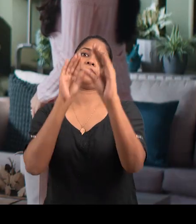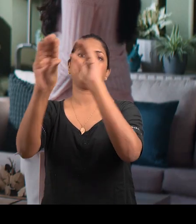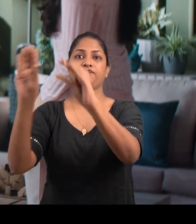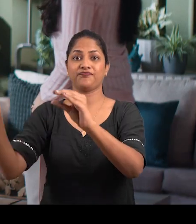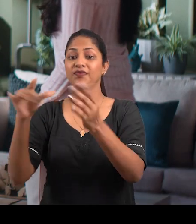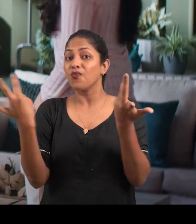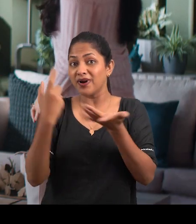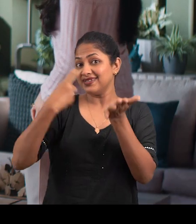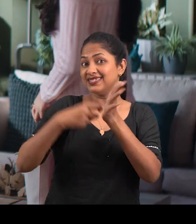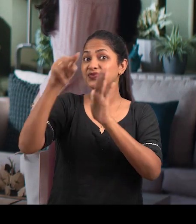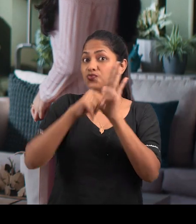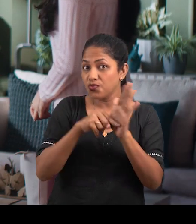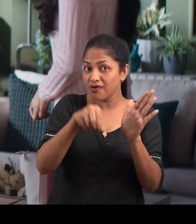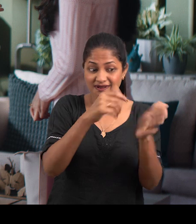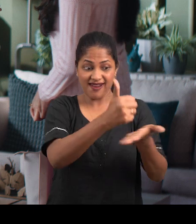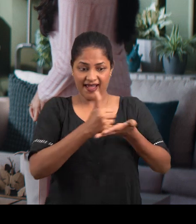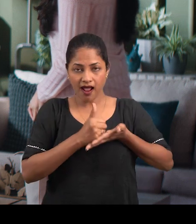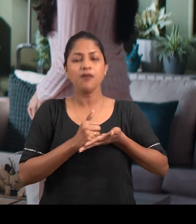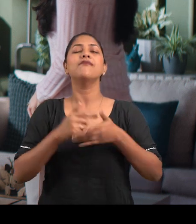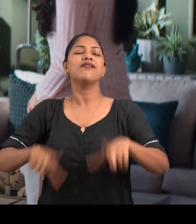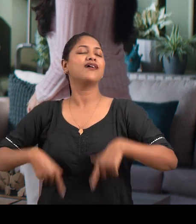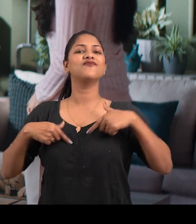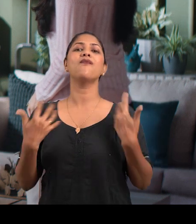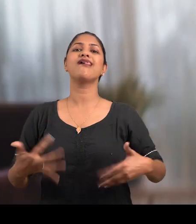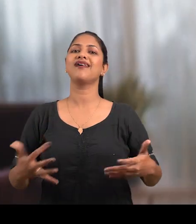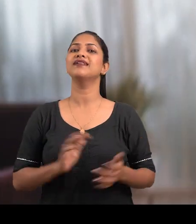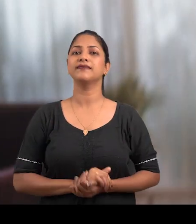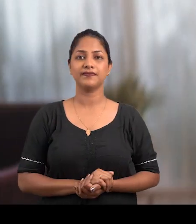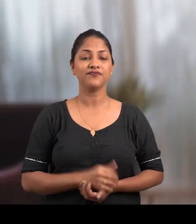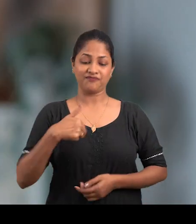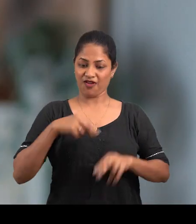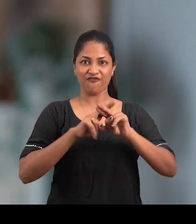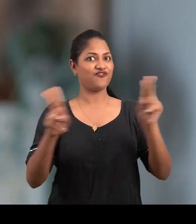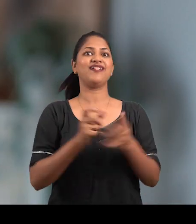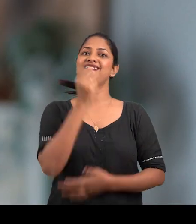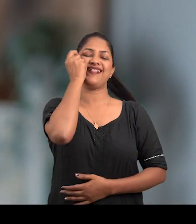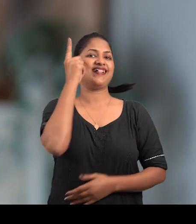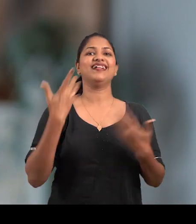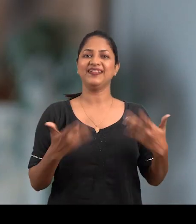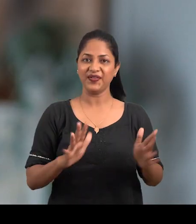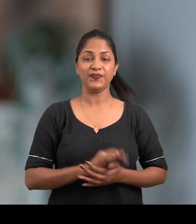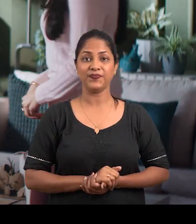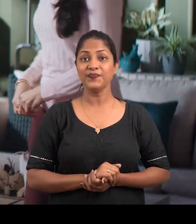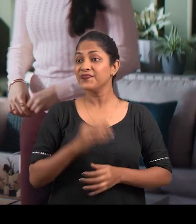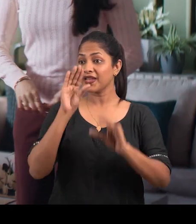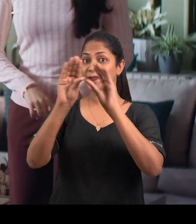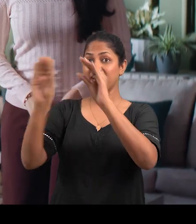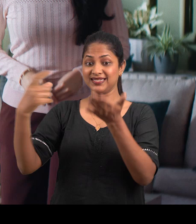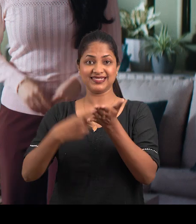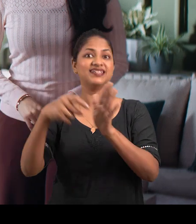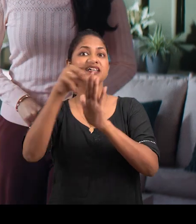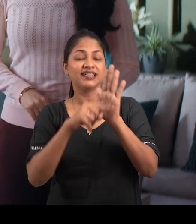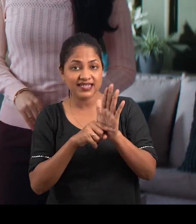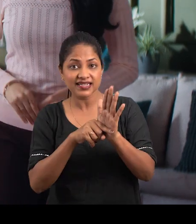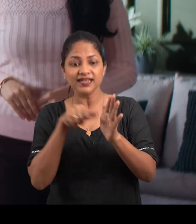ಹೂಡಿಕೆಯ ಸರಿಯಾದ ತತ್ವಗಳ ಕಾರಣಕ್ಕೆ ಇವತ್ತು ನಮ್ ಜೀವನ ಇಷ್ಟು ನಿಶ್ಚಿಂತೆಯಿಂದ ನಡೀತಾ ಇದೆ. ನನಗೀಗ ಸ್ಪಷ್ಟವಾಗಿ ಅರ್ಥ ಆಯ್ತು.